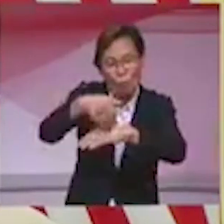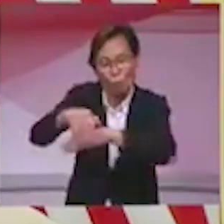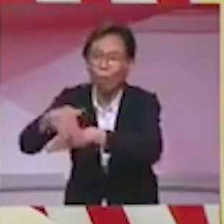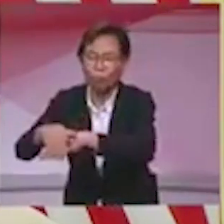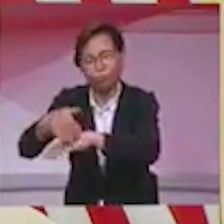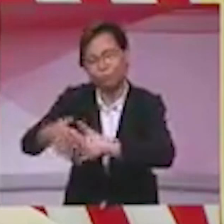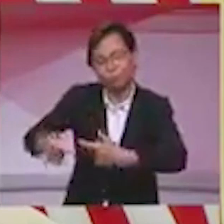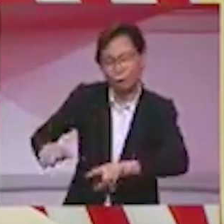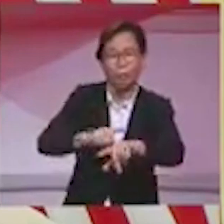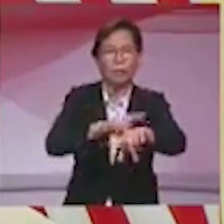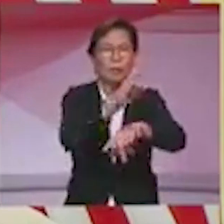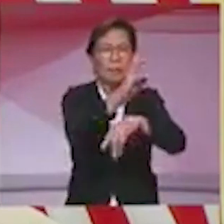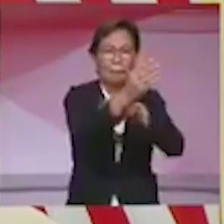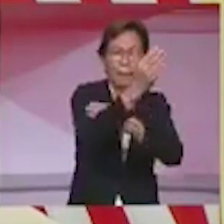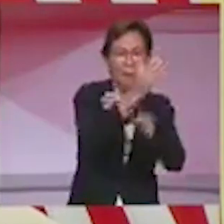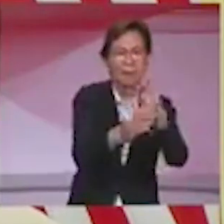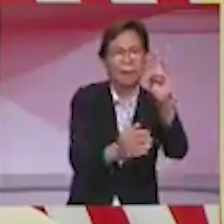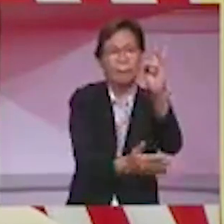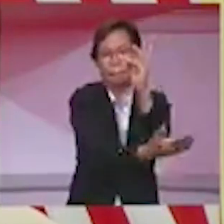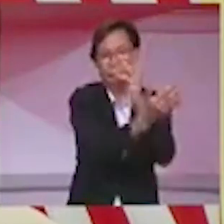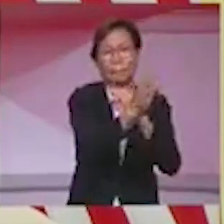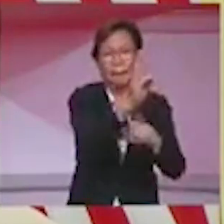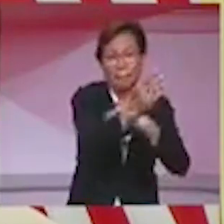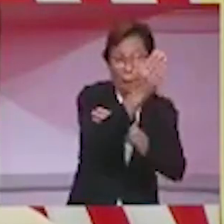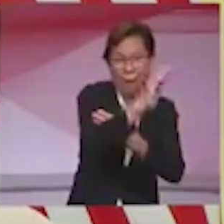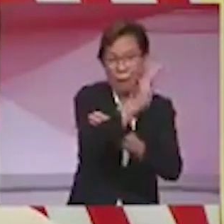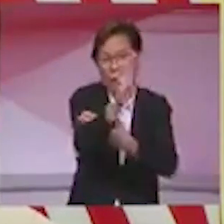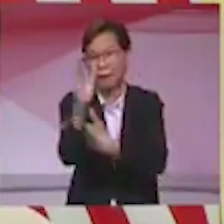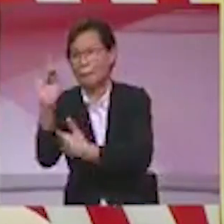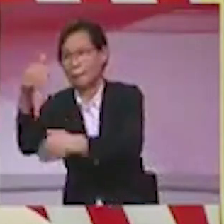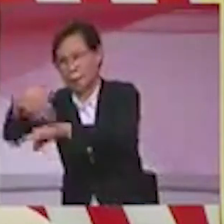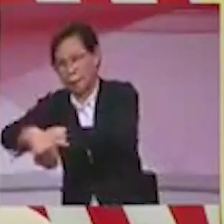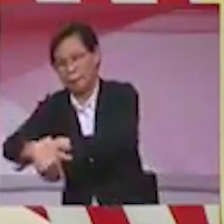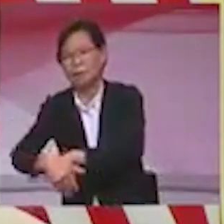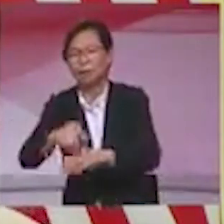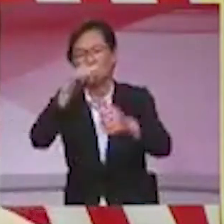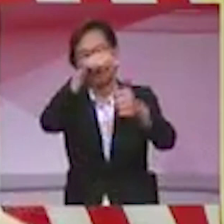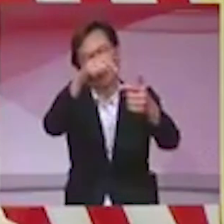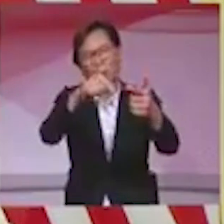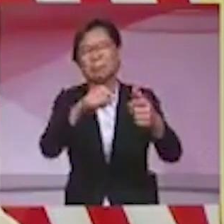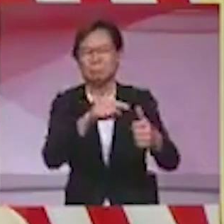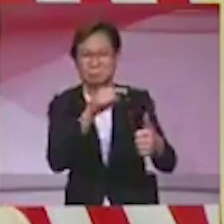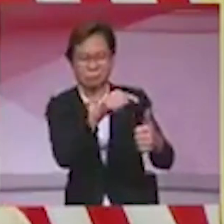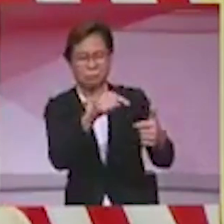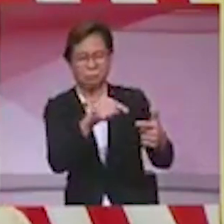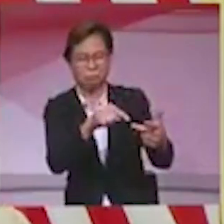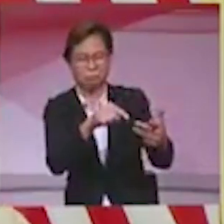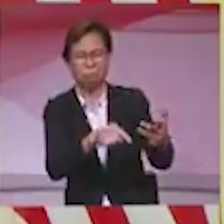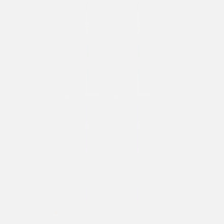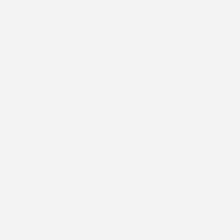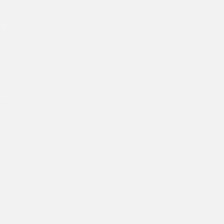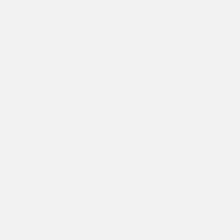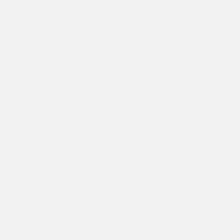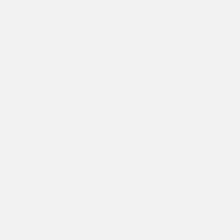dibenarkan daripada 6 Pagi hingga delapan malam saja itu antara antara phkap kg yang dibenarkan